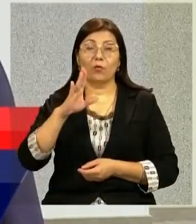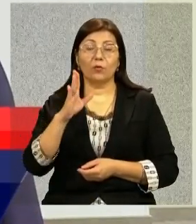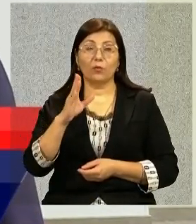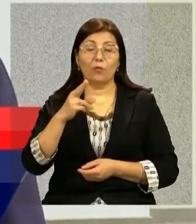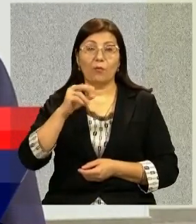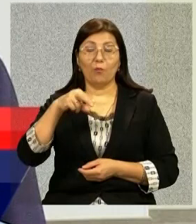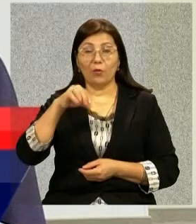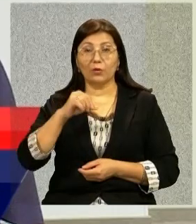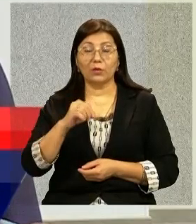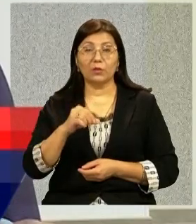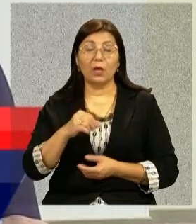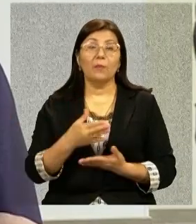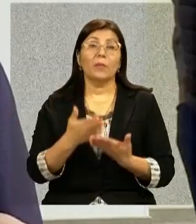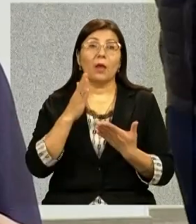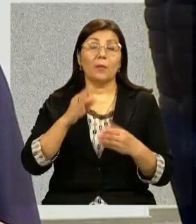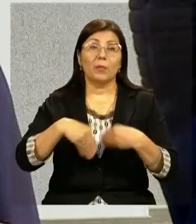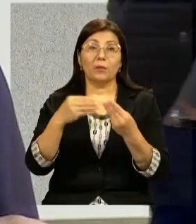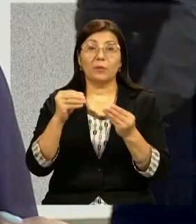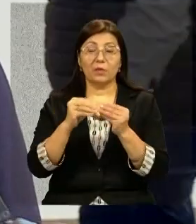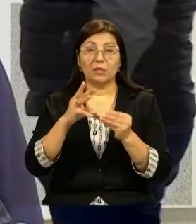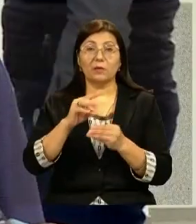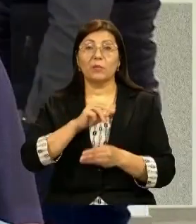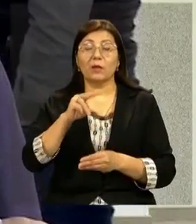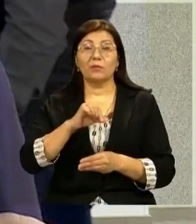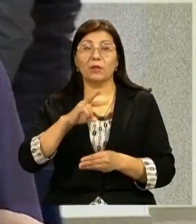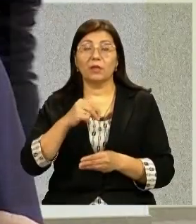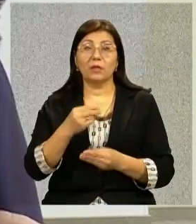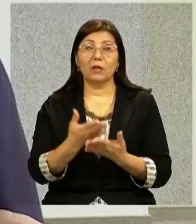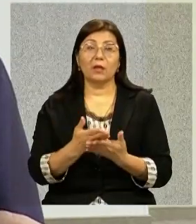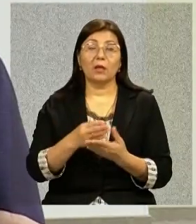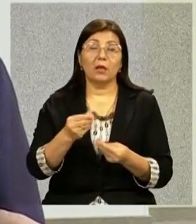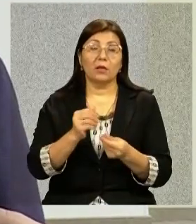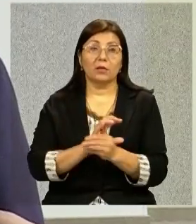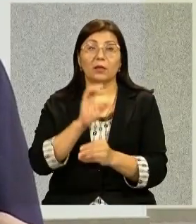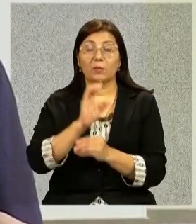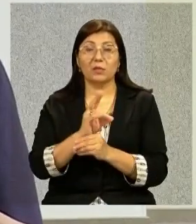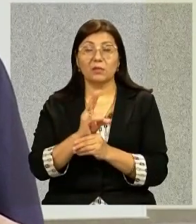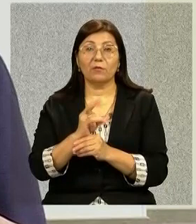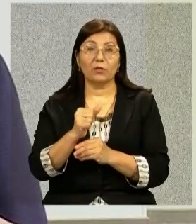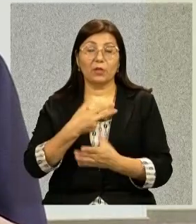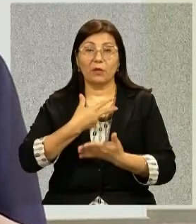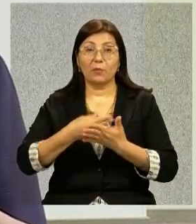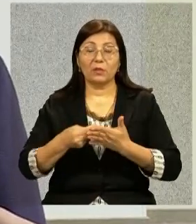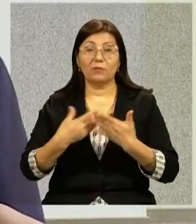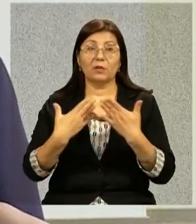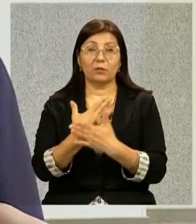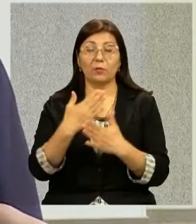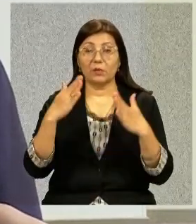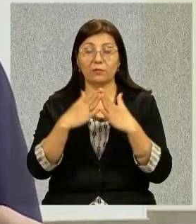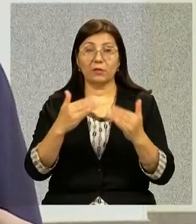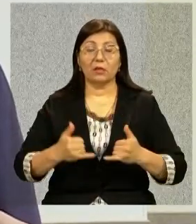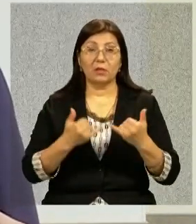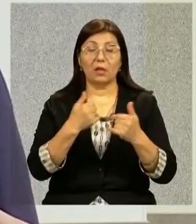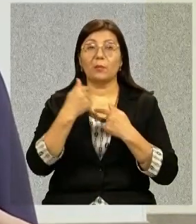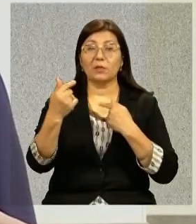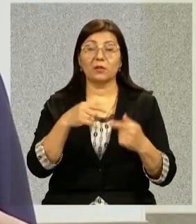поддержку Актюбинской области в размере 10 миллиардов тенге. Деньги будут направлены на приобретение нового жилья для